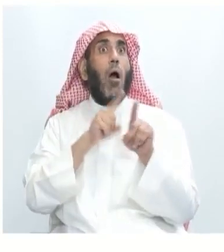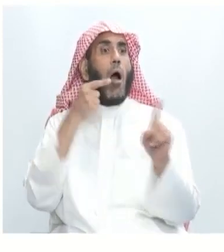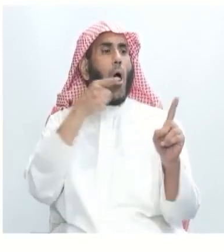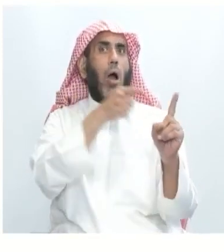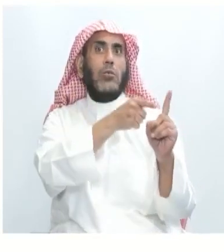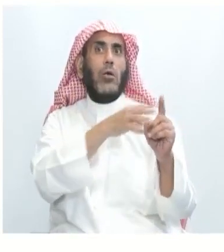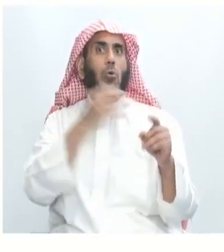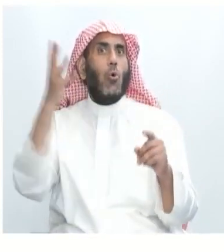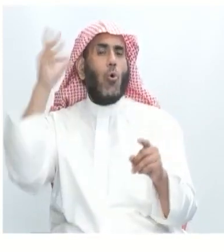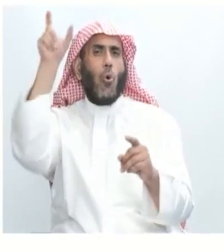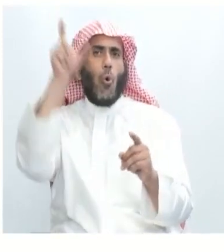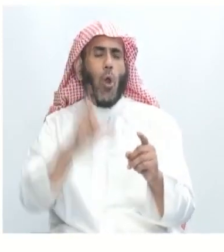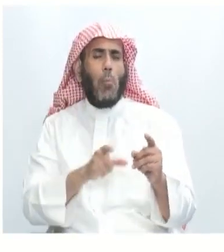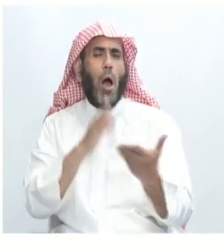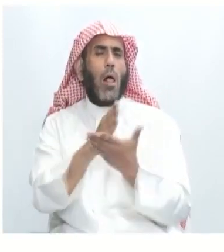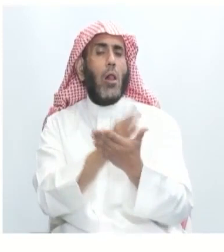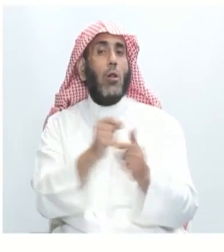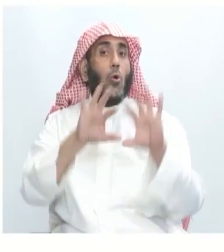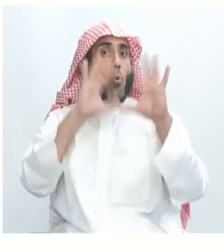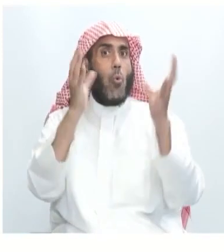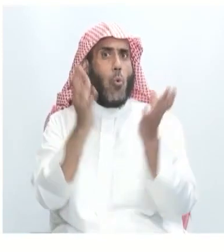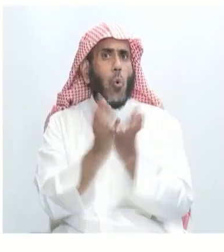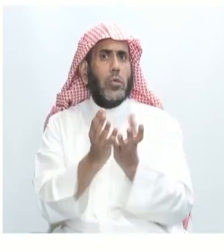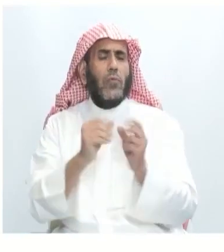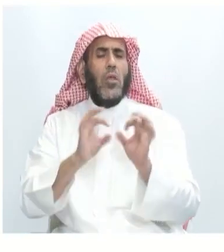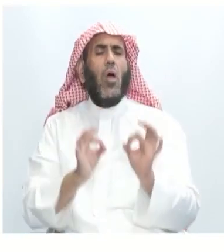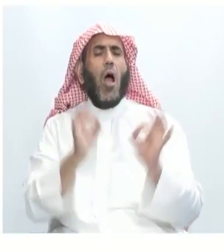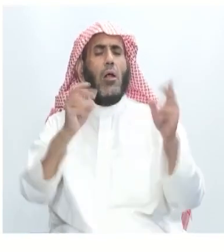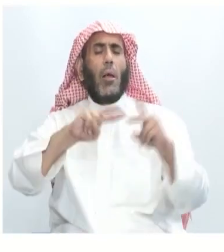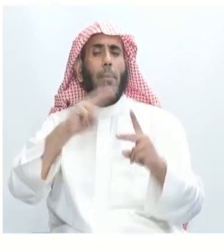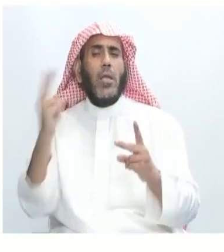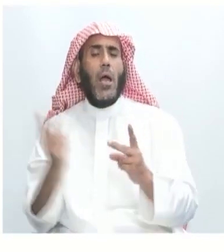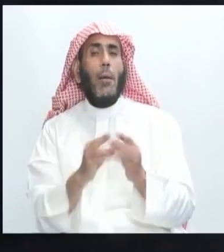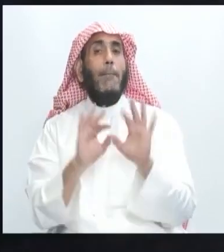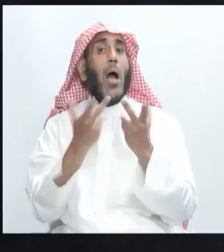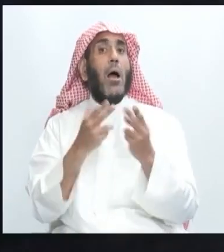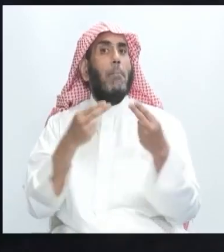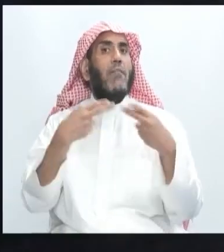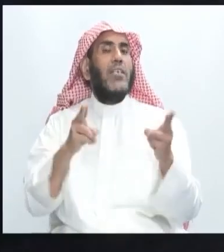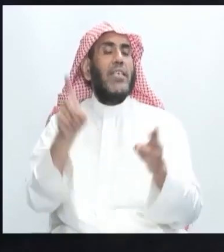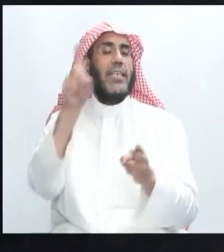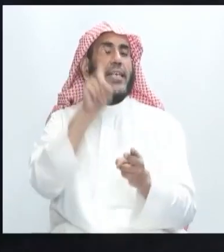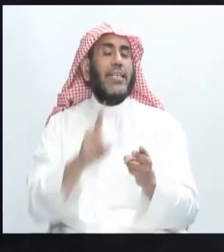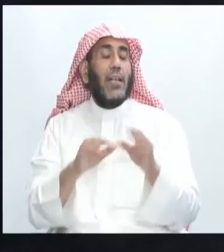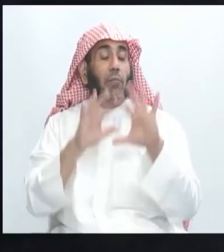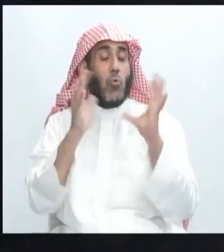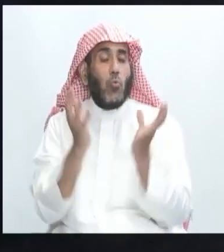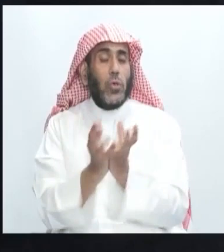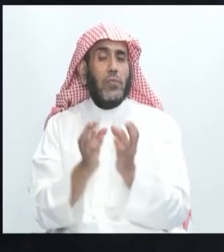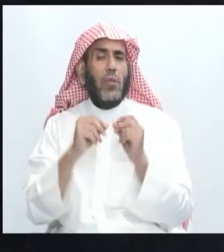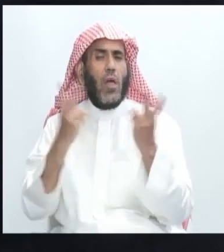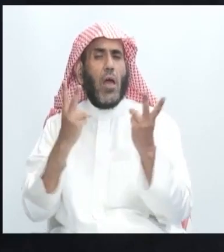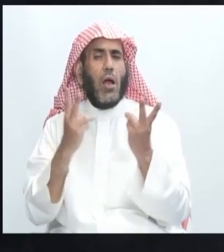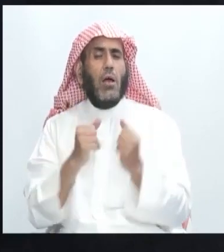علماء هذا المجال وصف ظاهره طبيعيه هنا ما مفاتيح الاسئله في وصف الظاهره